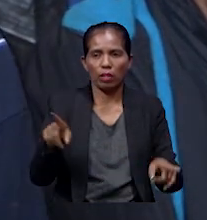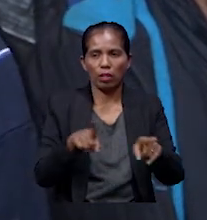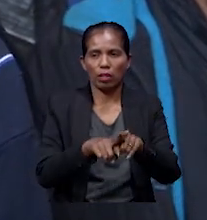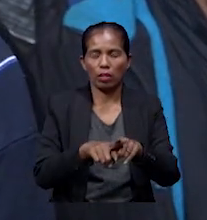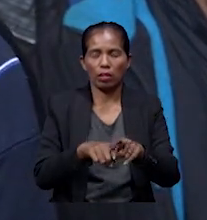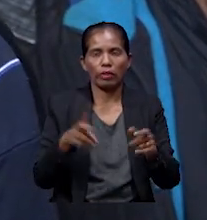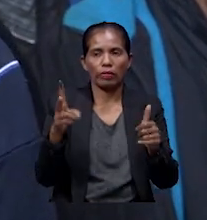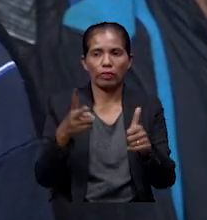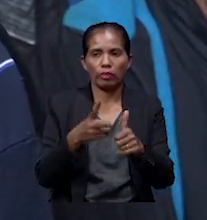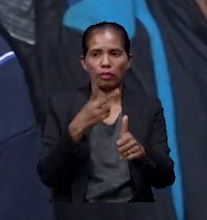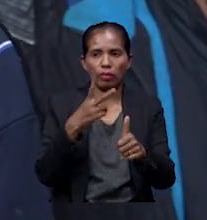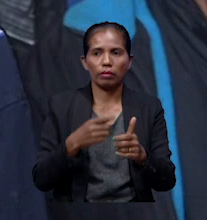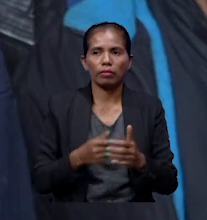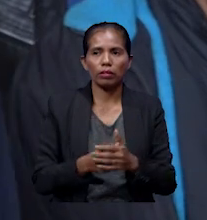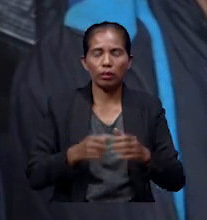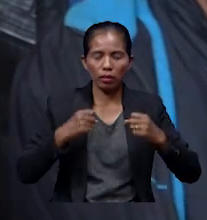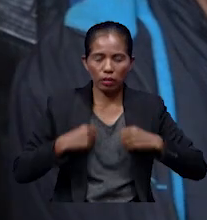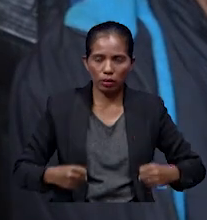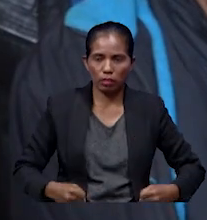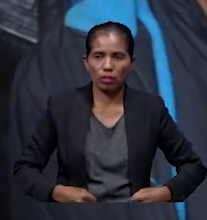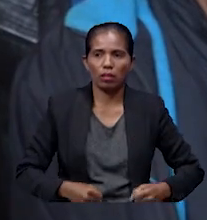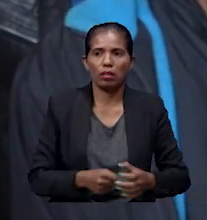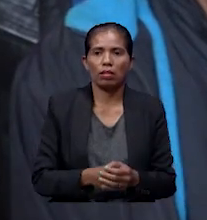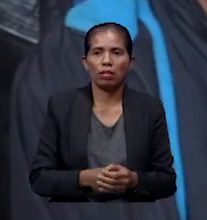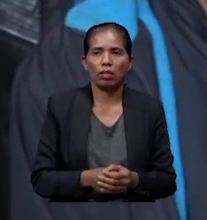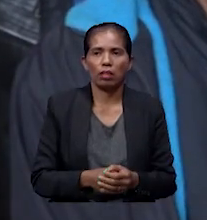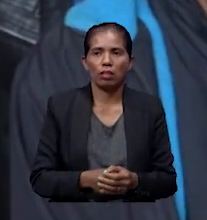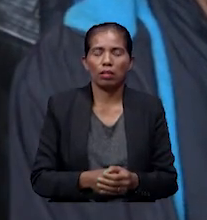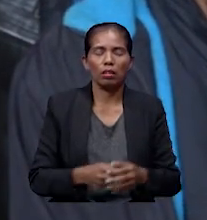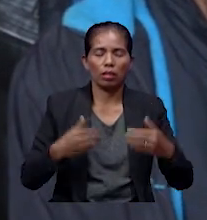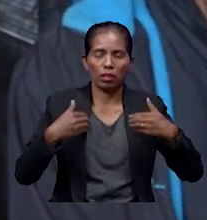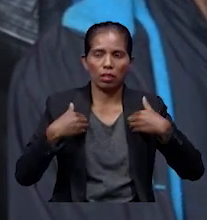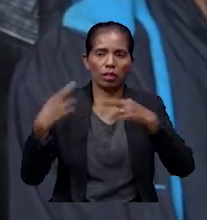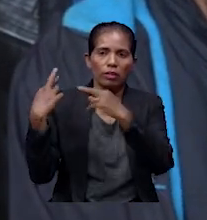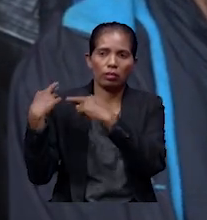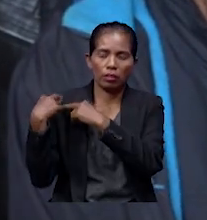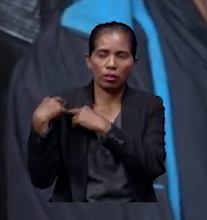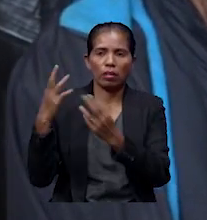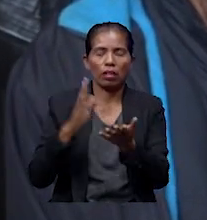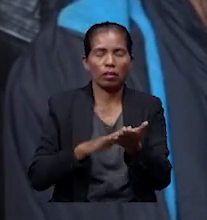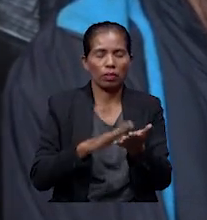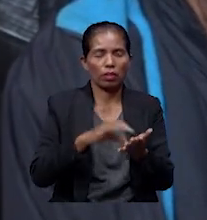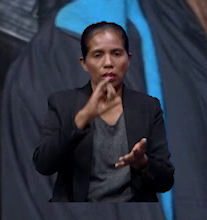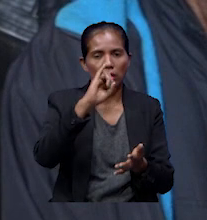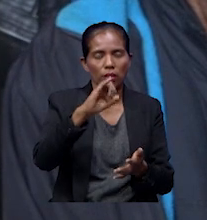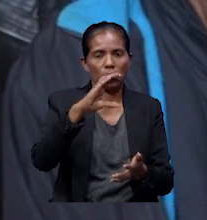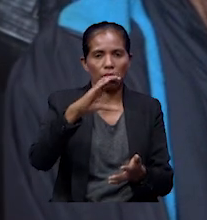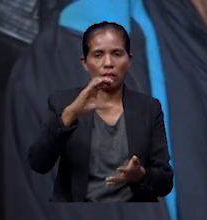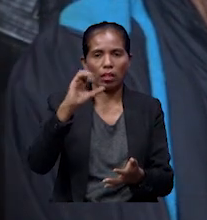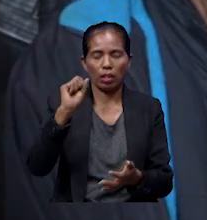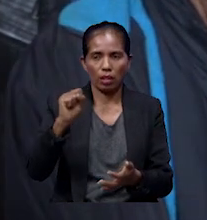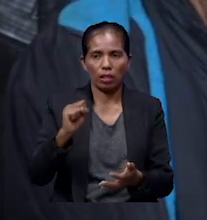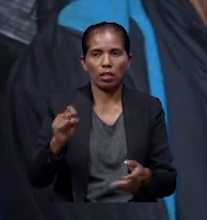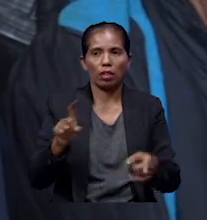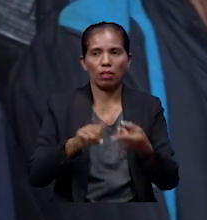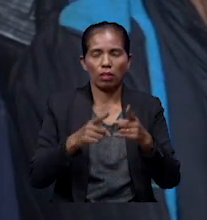vice Saudi Nenia, nebe sai responsabilidade Bahia Malus de Nebe Macadesa